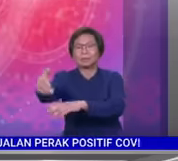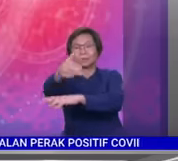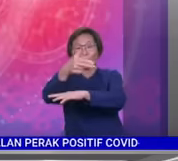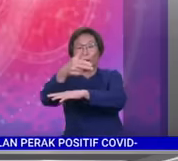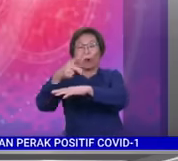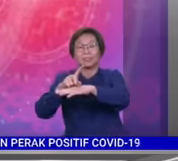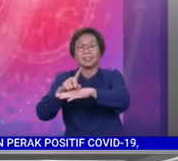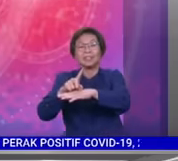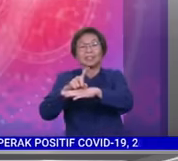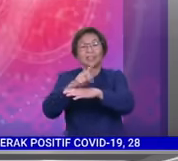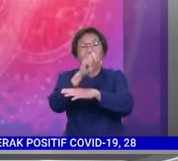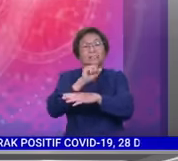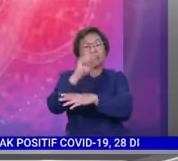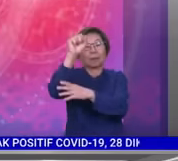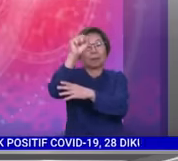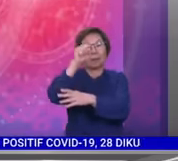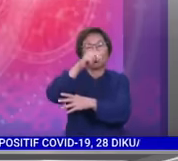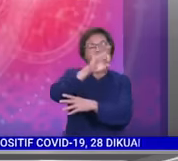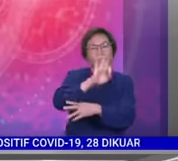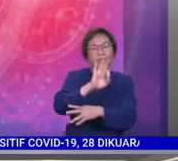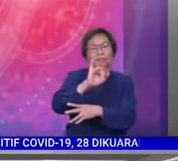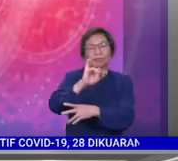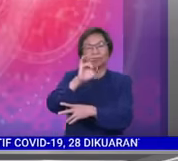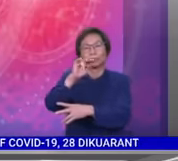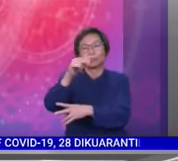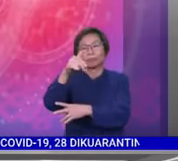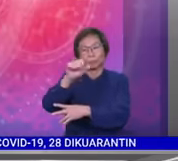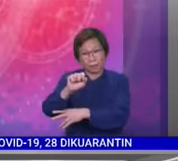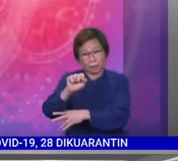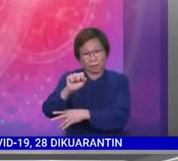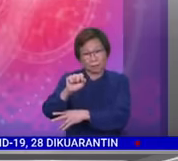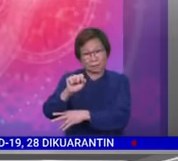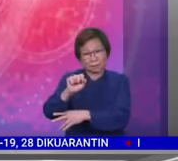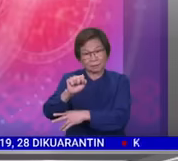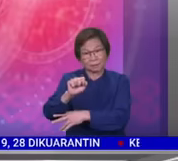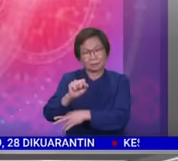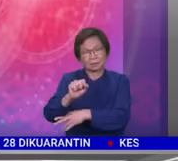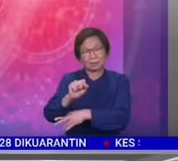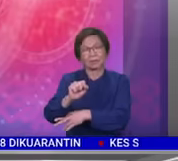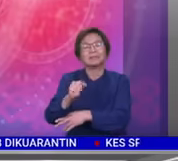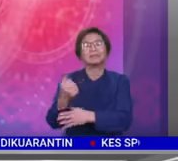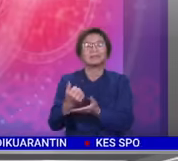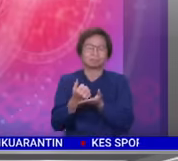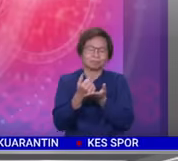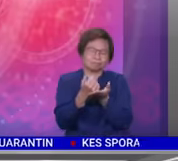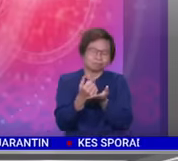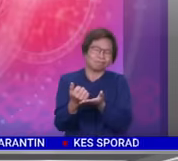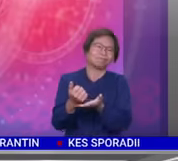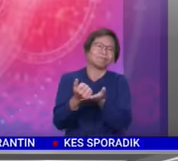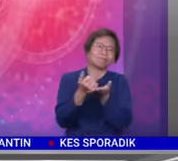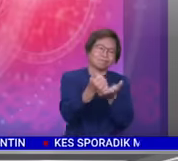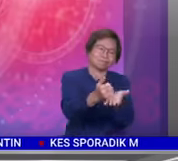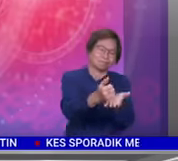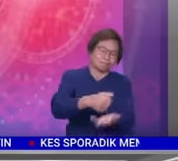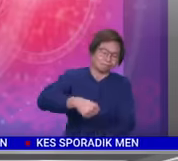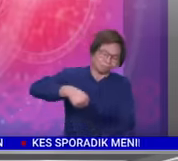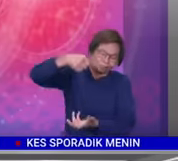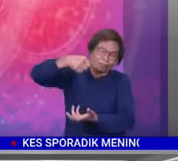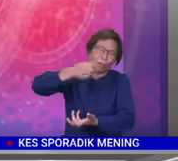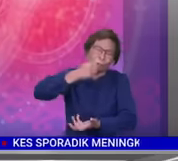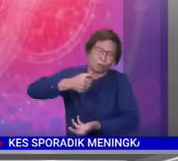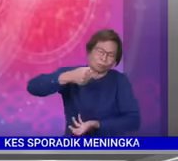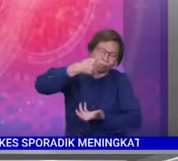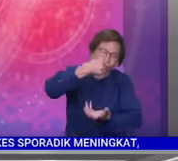Borneo dicoba perbadanan kemajuan film nasional Malaysia finals terpanggil menghuruf bantuan berupa bakul makanan